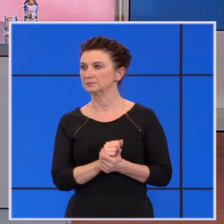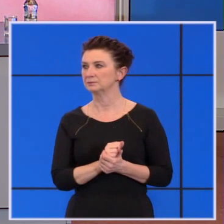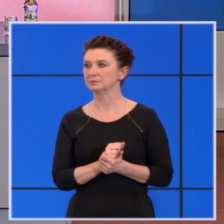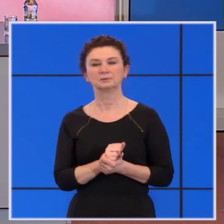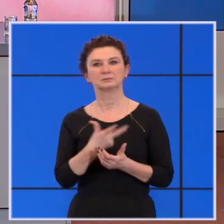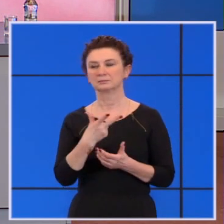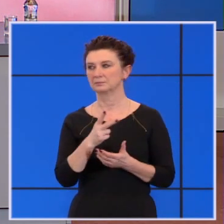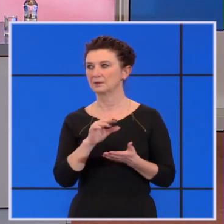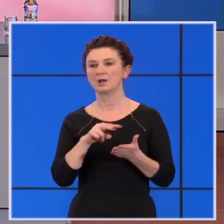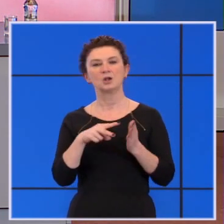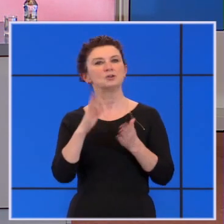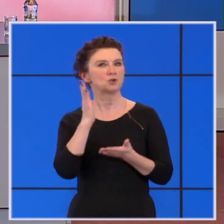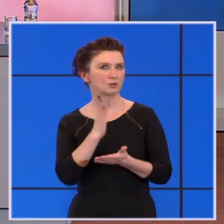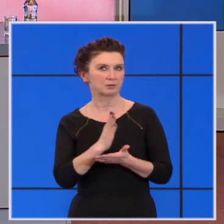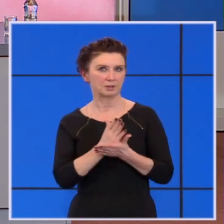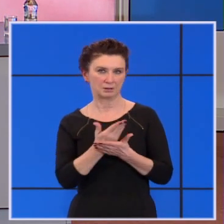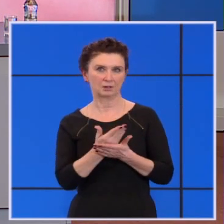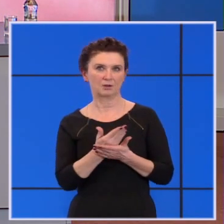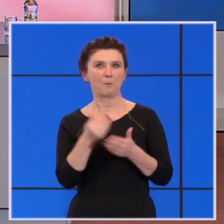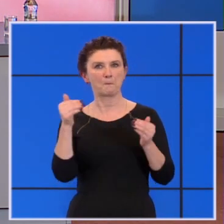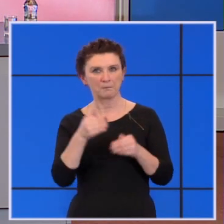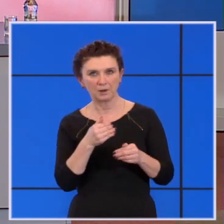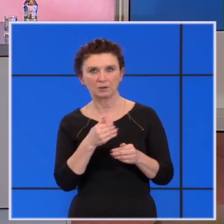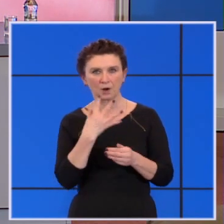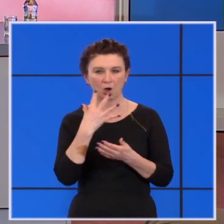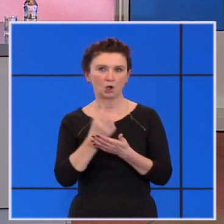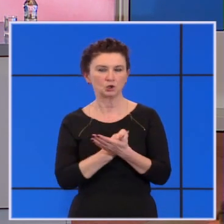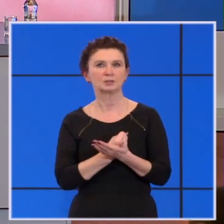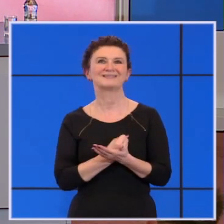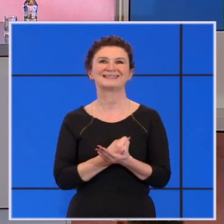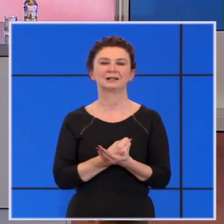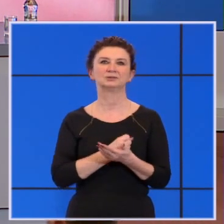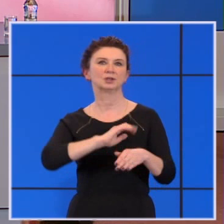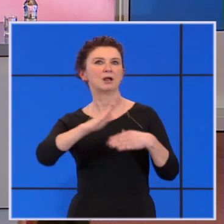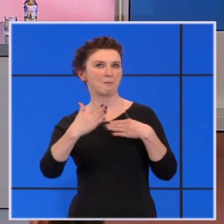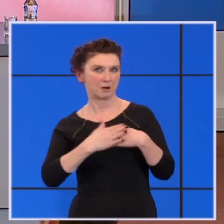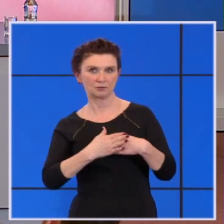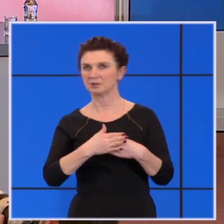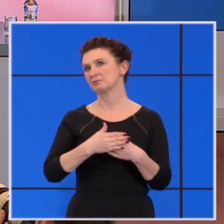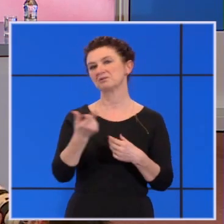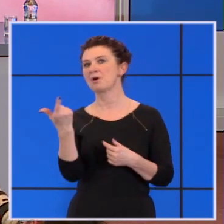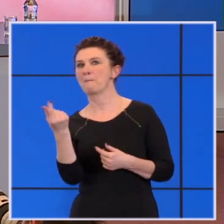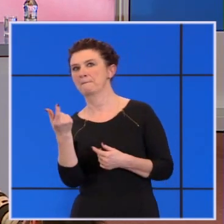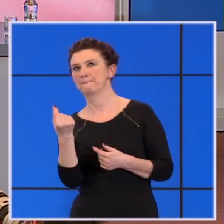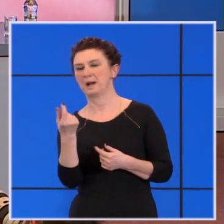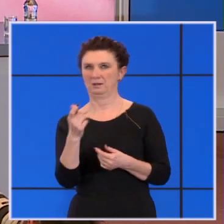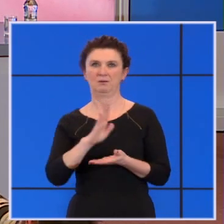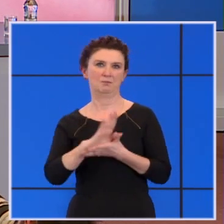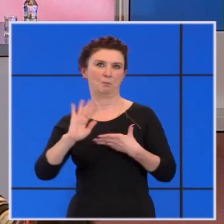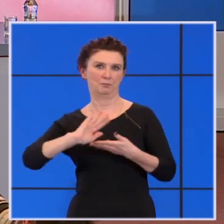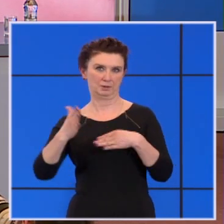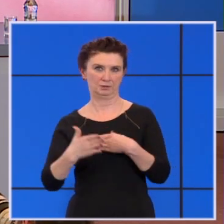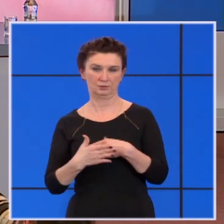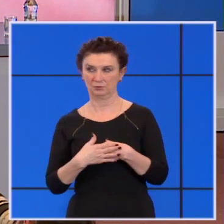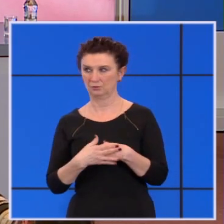pierwotnym nie. Projekcie do par? I ile zarodków będą mogły mieć pary, te, które już dwukrotnie czy trzykrotnie podchodziły